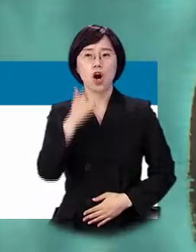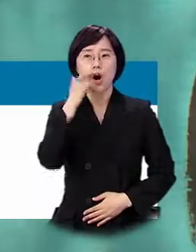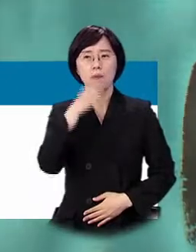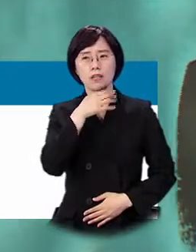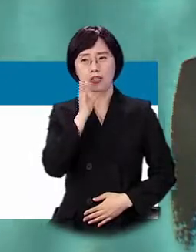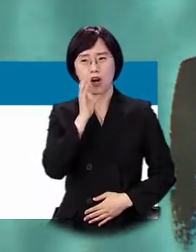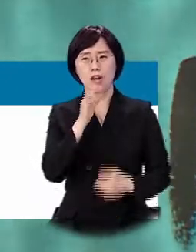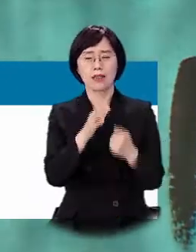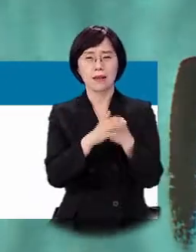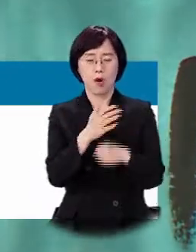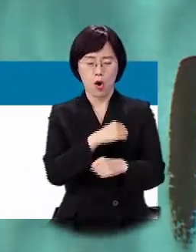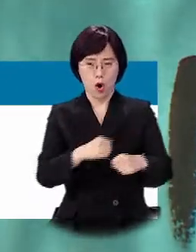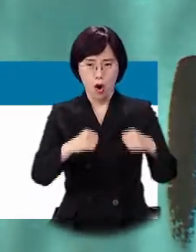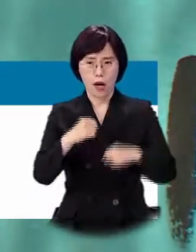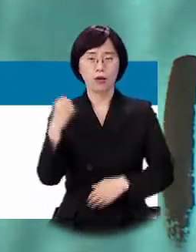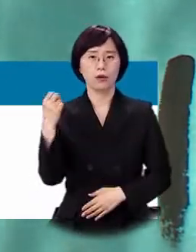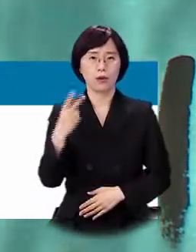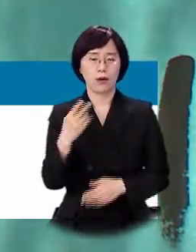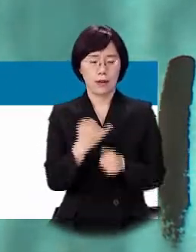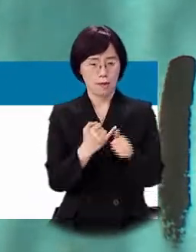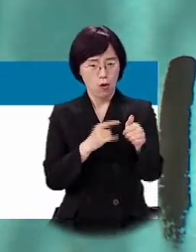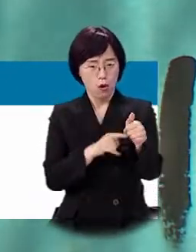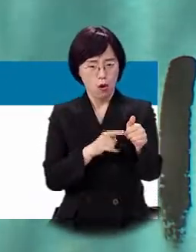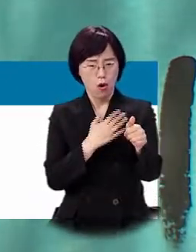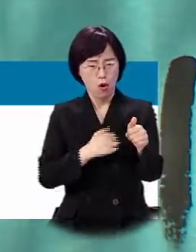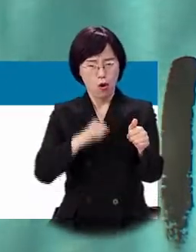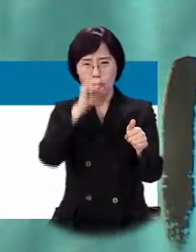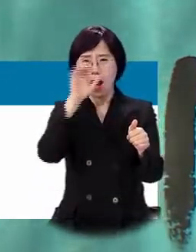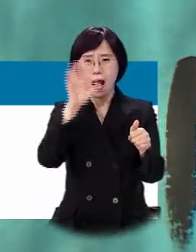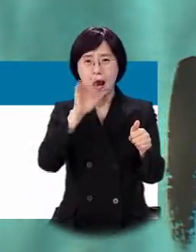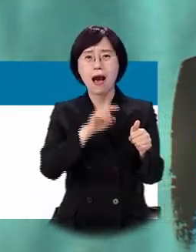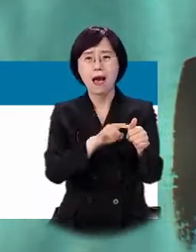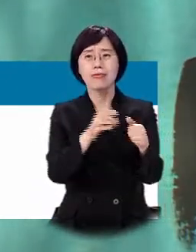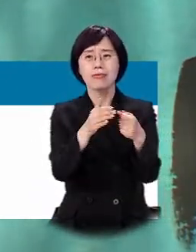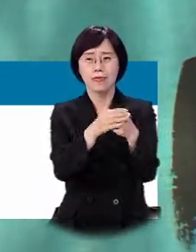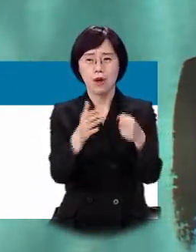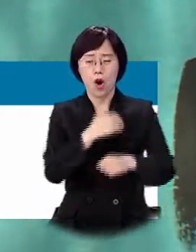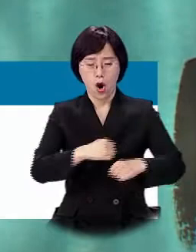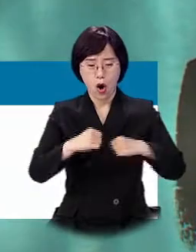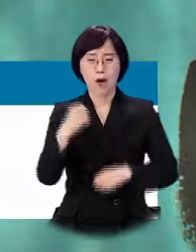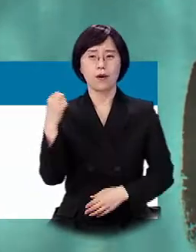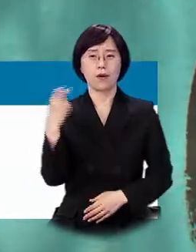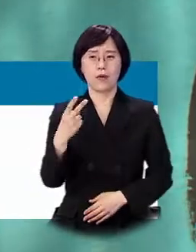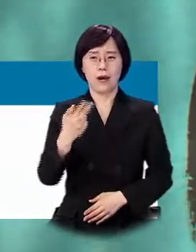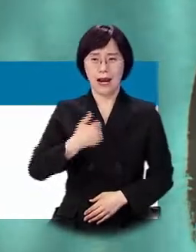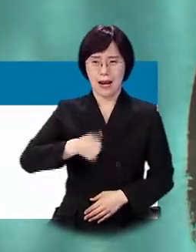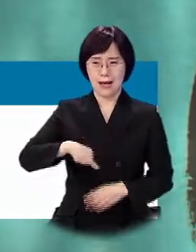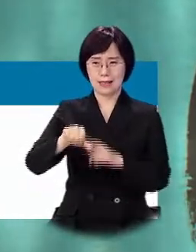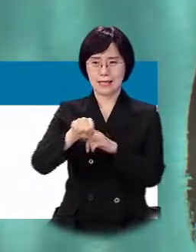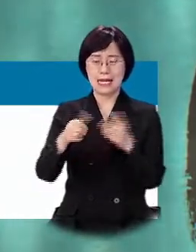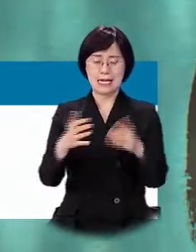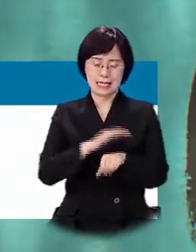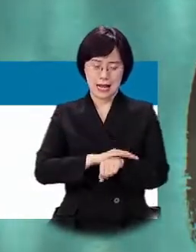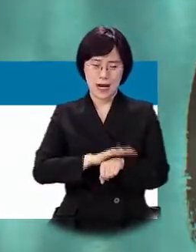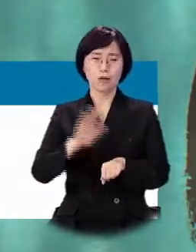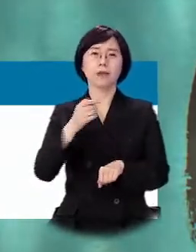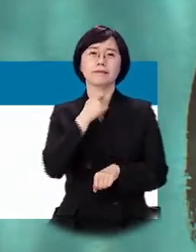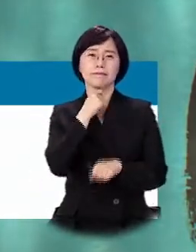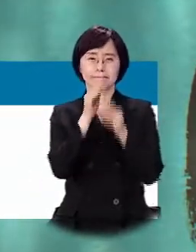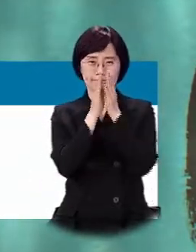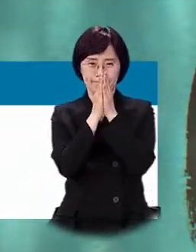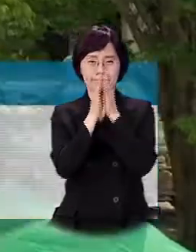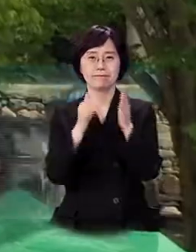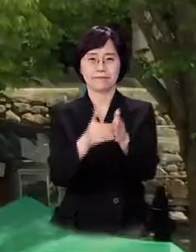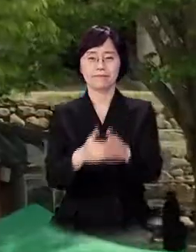연세가 많으시니까 건강하시고 남편도 또 몸이 좀 안 좋으니까 건강하고 아들은 하는 일에 잘 되도록